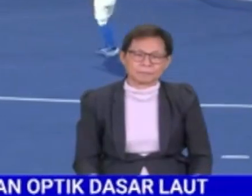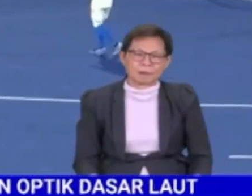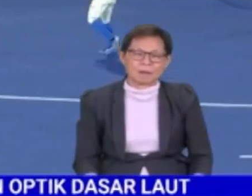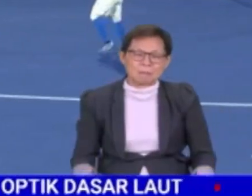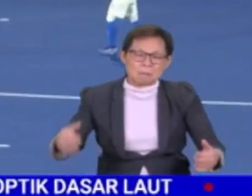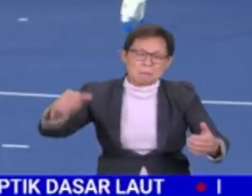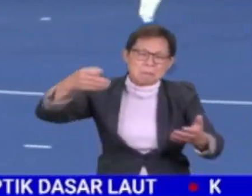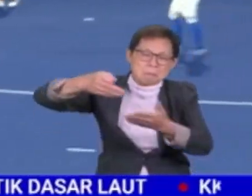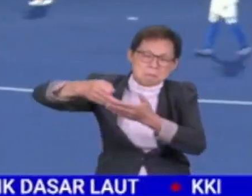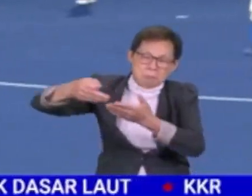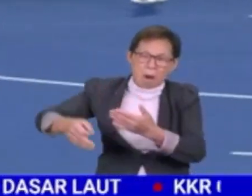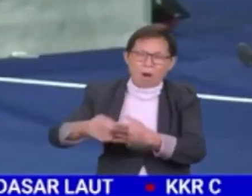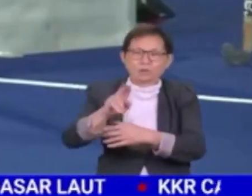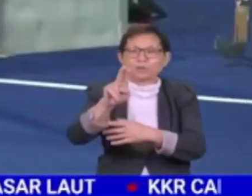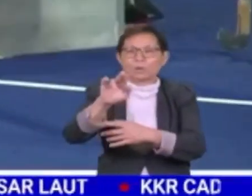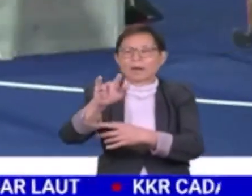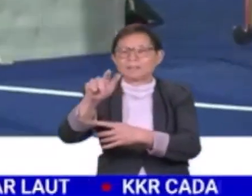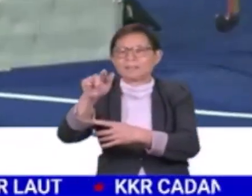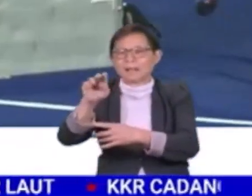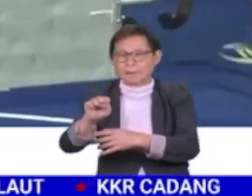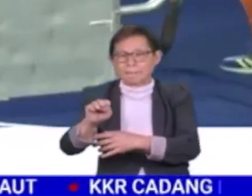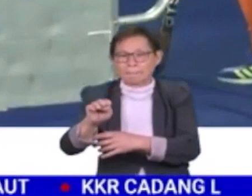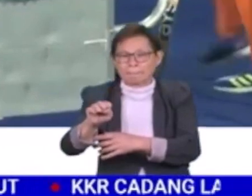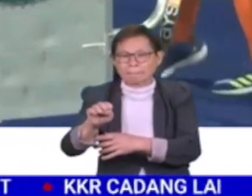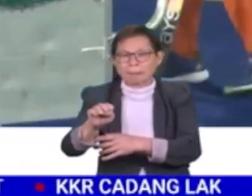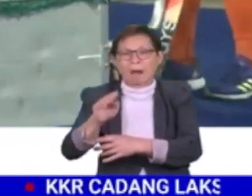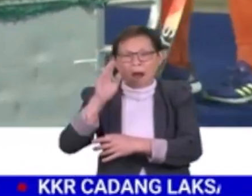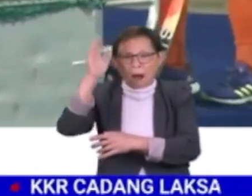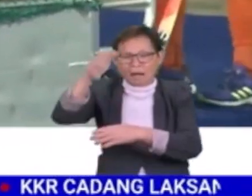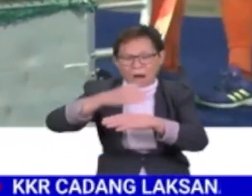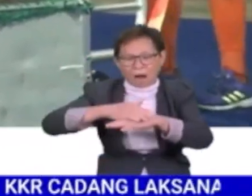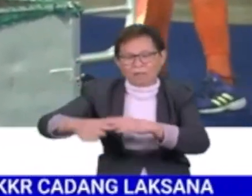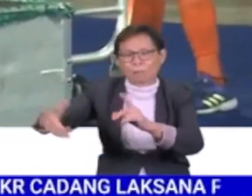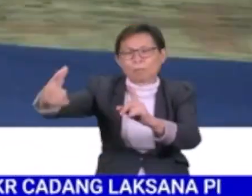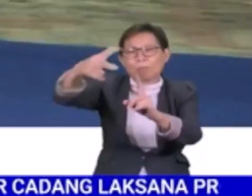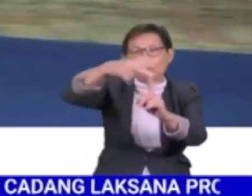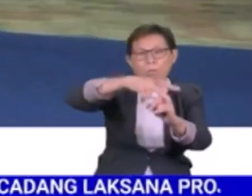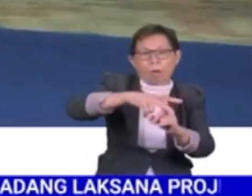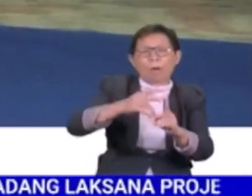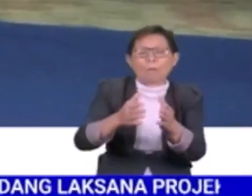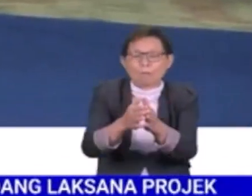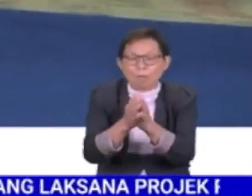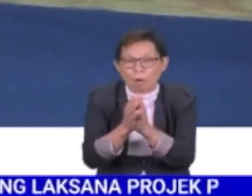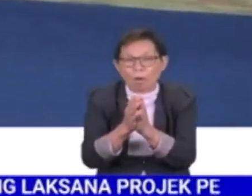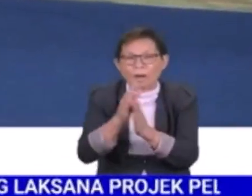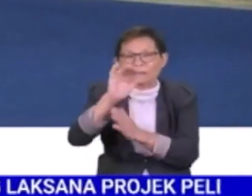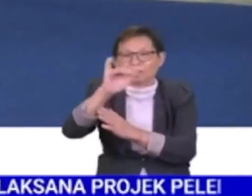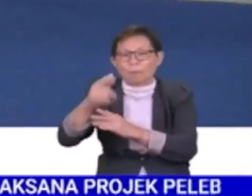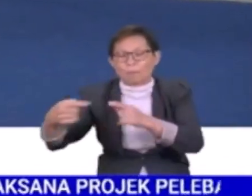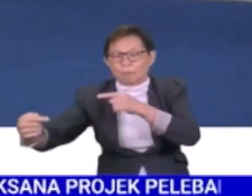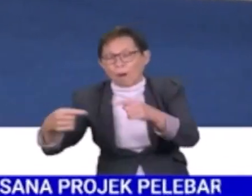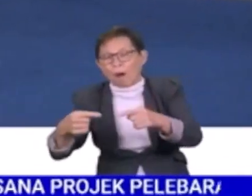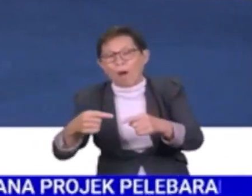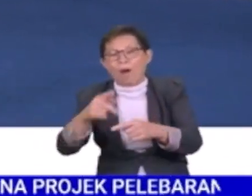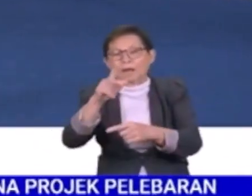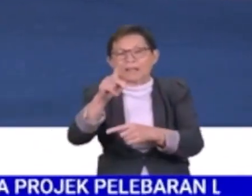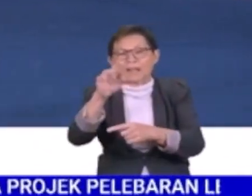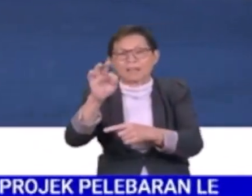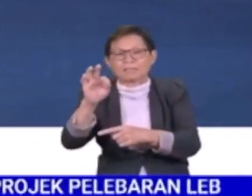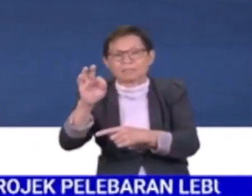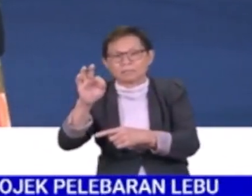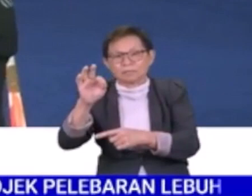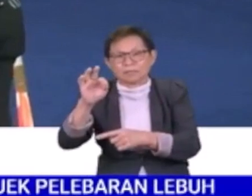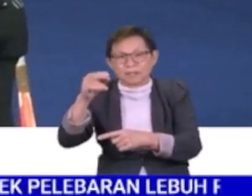Susulan kekalahan itu, juata UITM Muhammad Nur Akmal Abdul Ghaffar akan menghantar permohonan kepada jawatankuasa pertandingan Konfederasi Hoki Malaysia